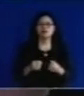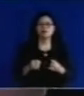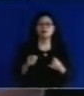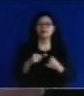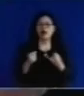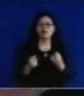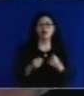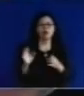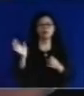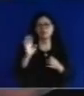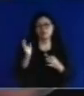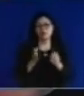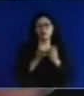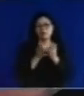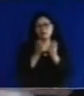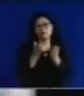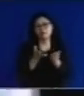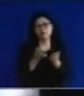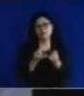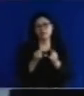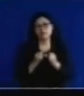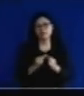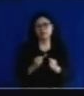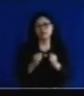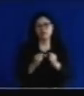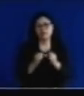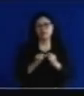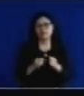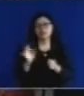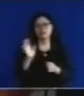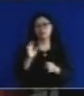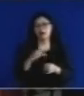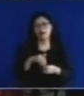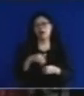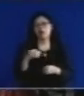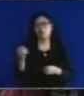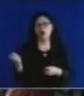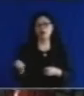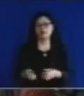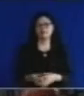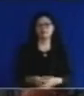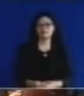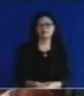bertahun-tahun tidak diizinkan, izin tidak keluar. Nah ini saya kira birokrasi yang melayani. Ya, terima kasih Pak jawabannya.